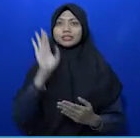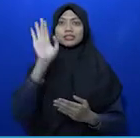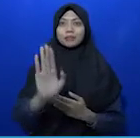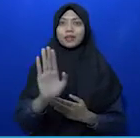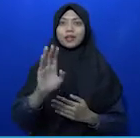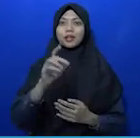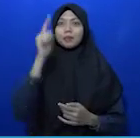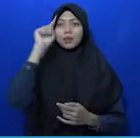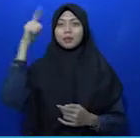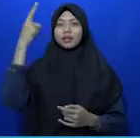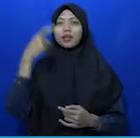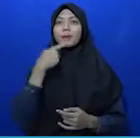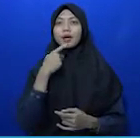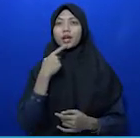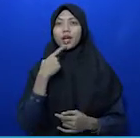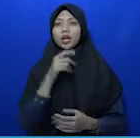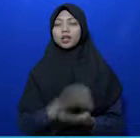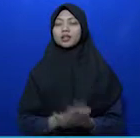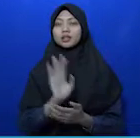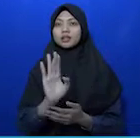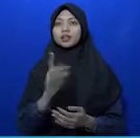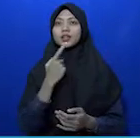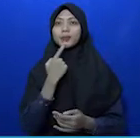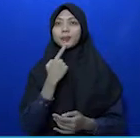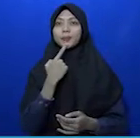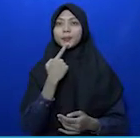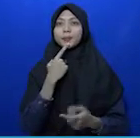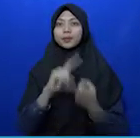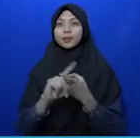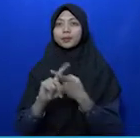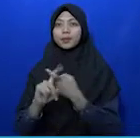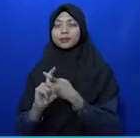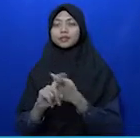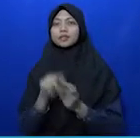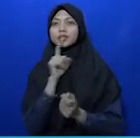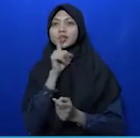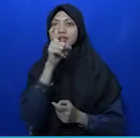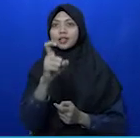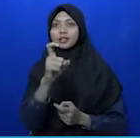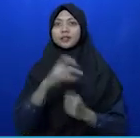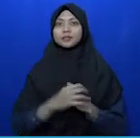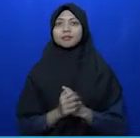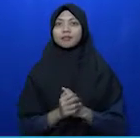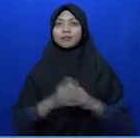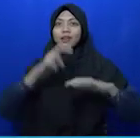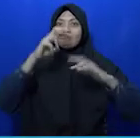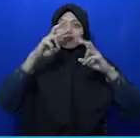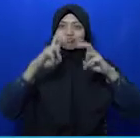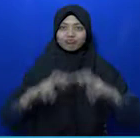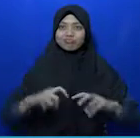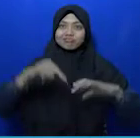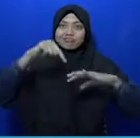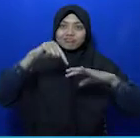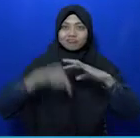Nanti silahkan teman-teman semua para jurnalis bisa menggali lebih dalam,